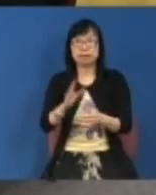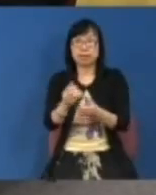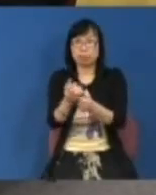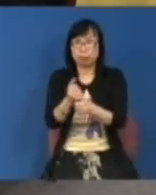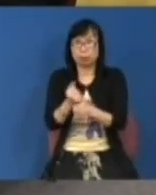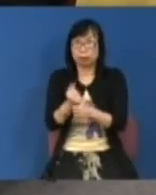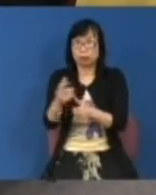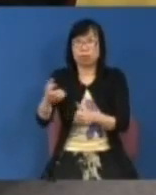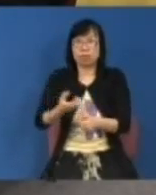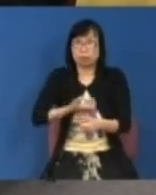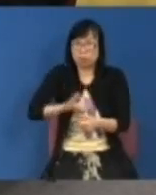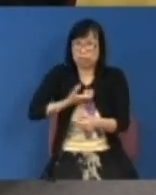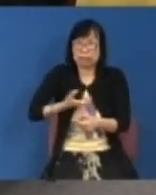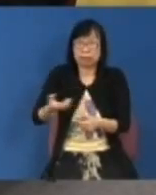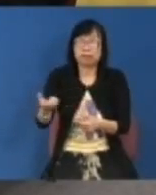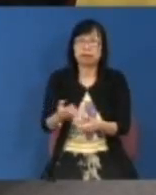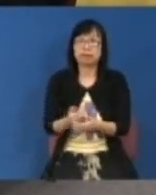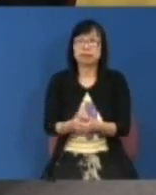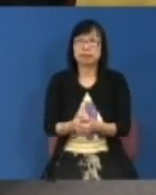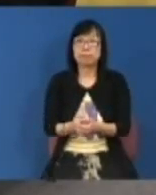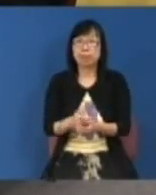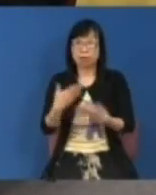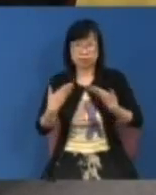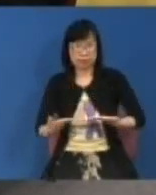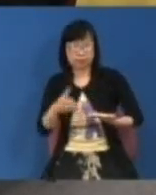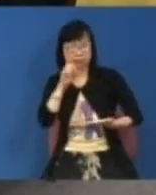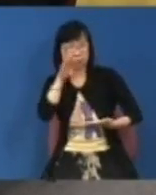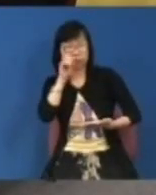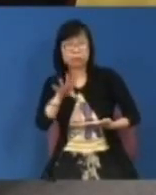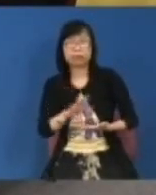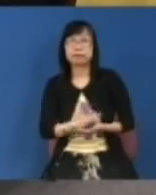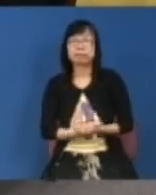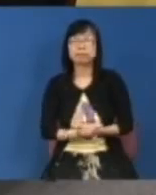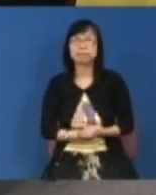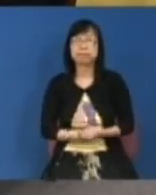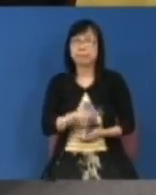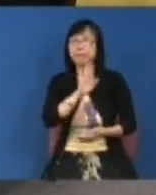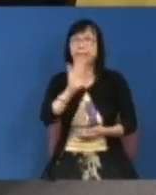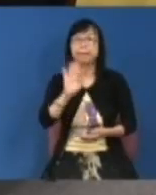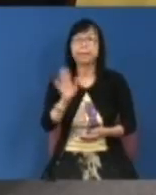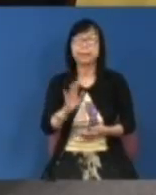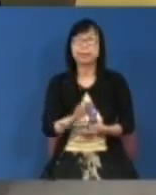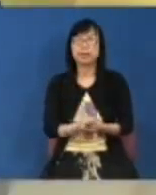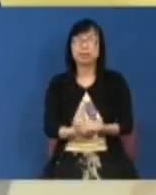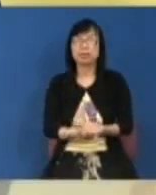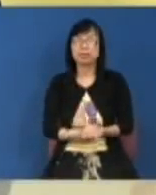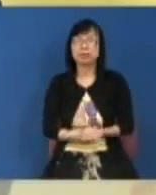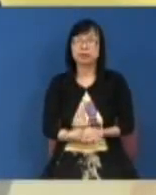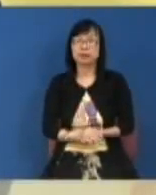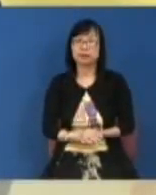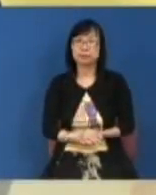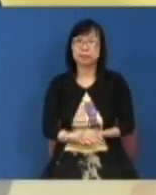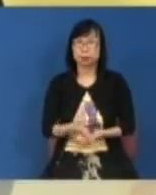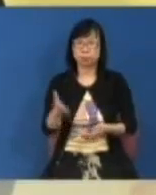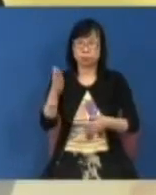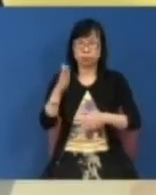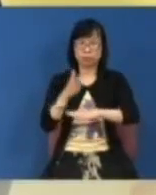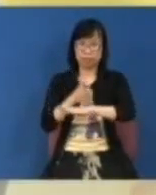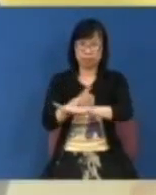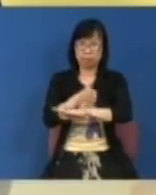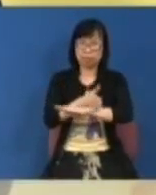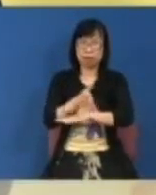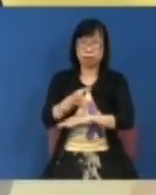量就是了，是的，是但現在我們說的不是這件事嘛，其實如果你從一個社會學